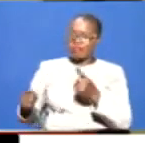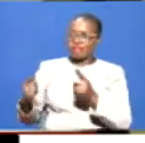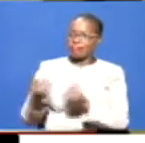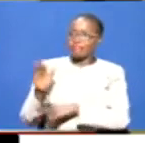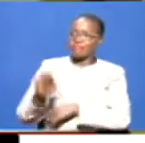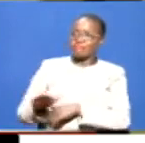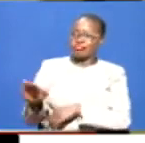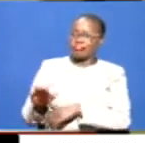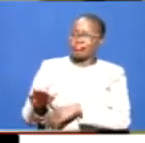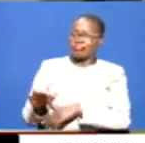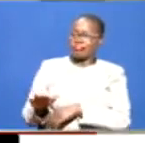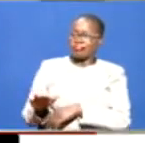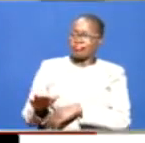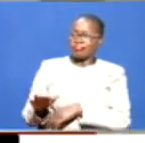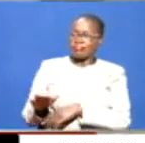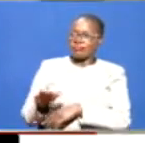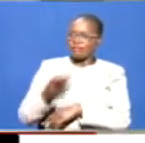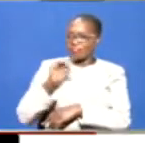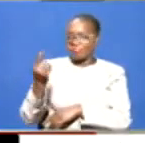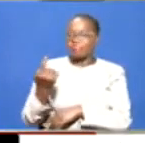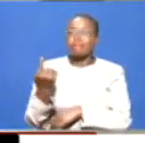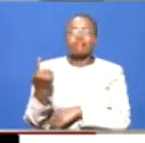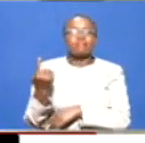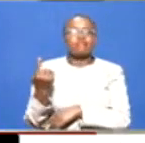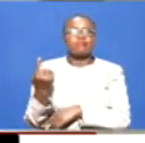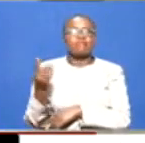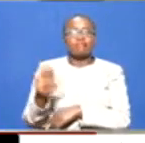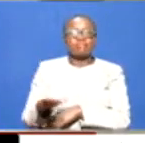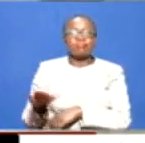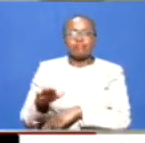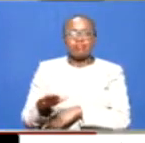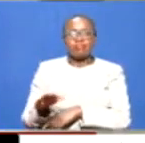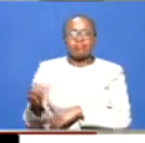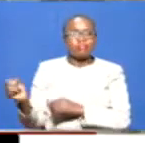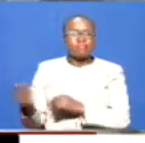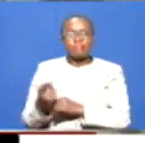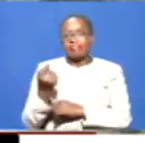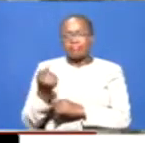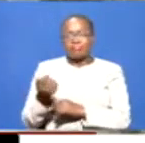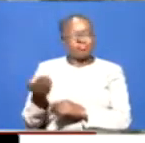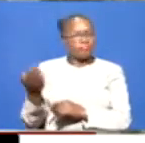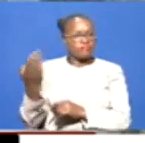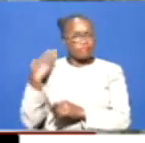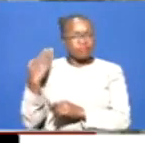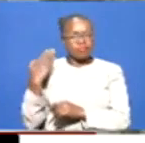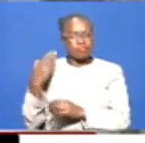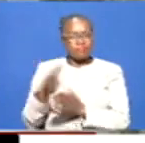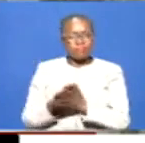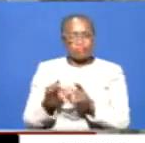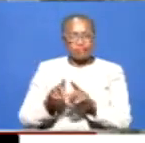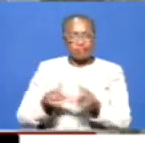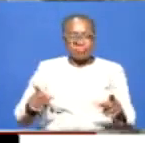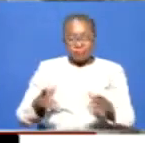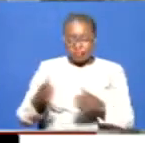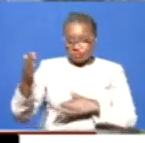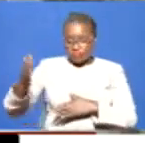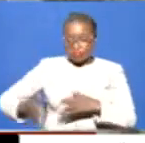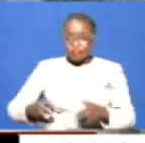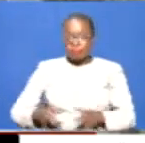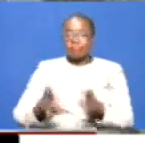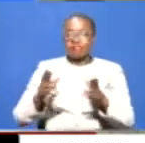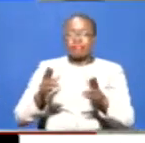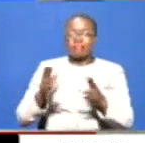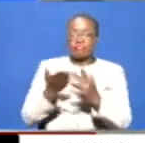looks secondary, not primary scene. Katika kipindi cha miezi kadhaa, eneo moja la ardhi kando ya barabara kuu kati ya